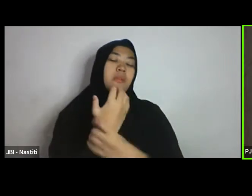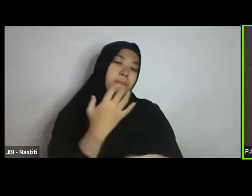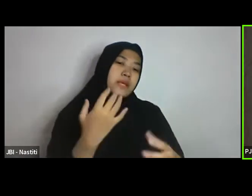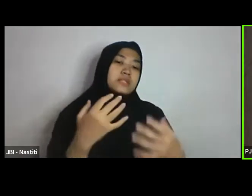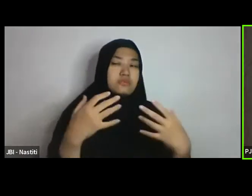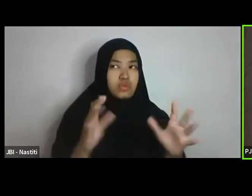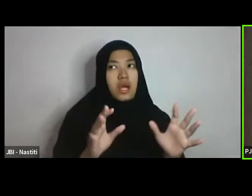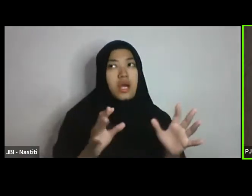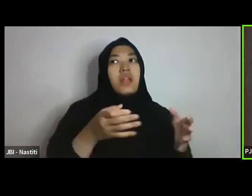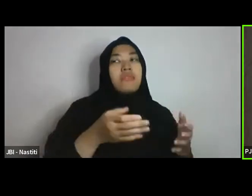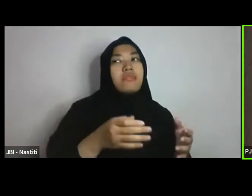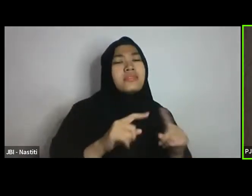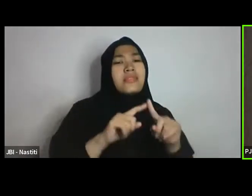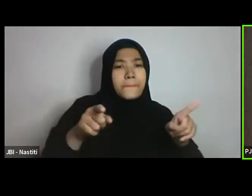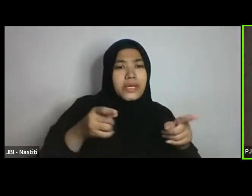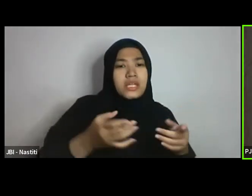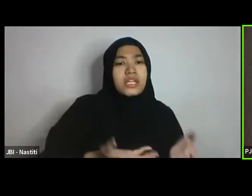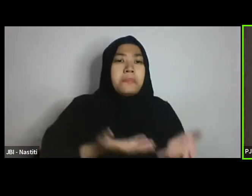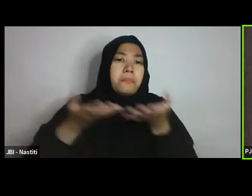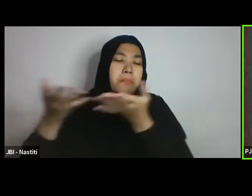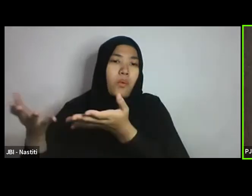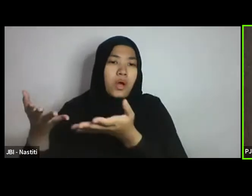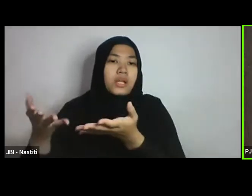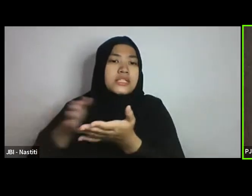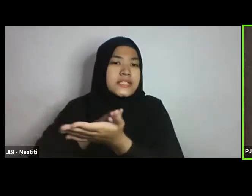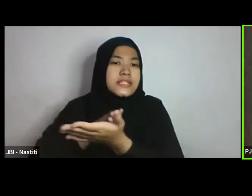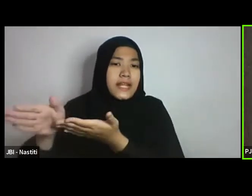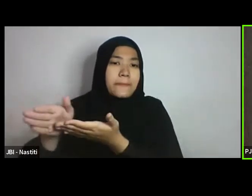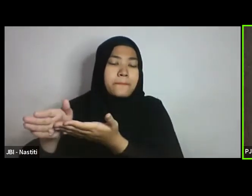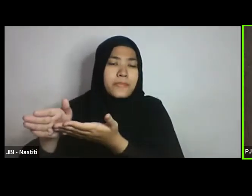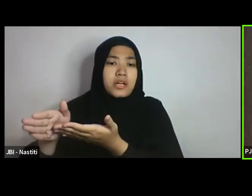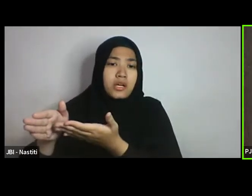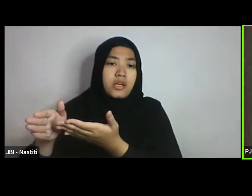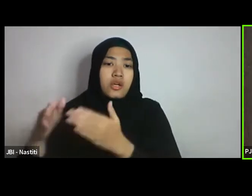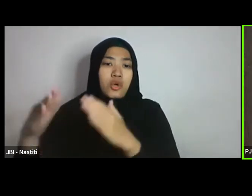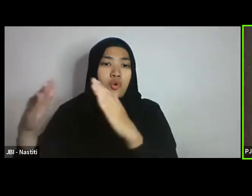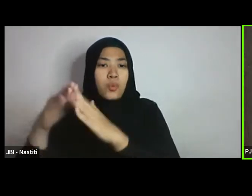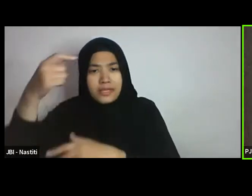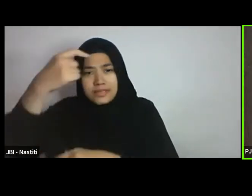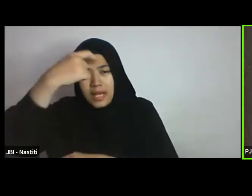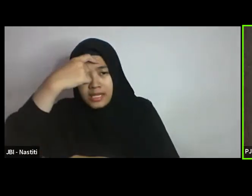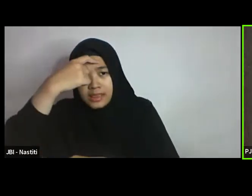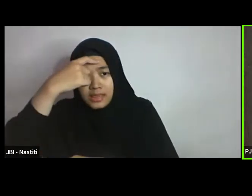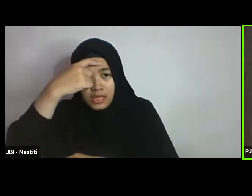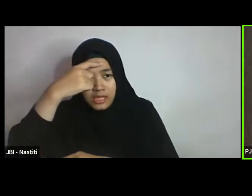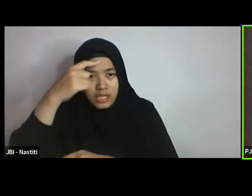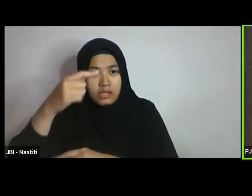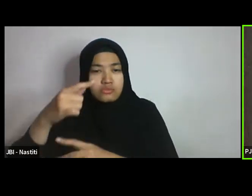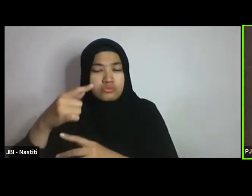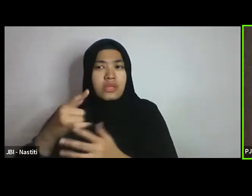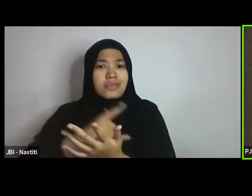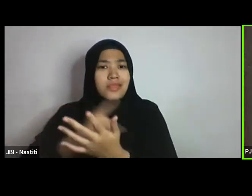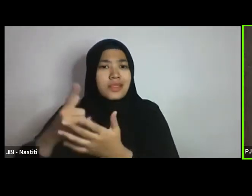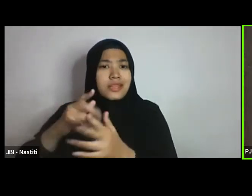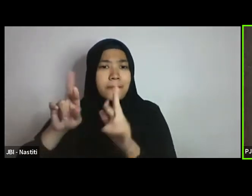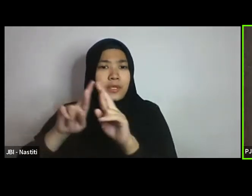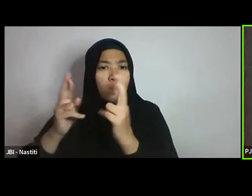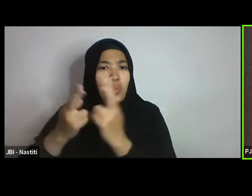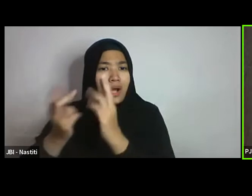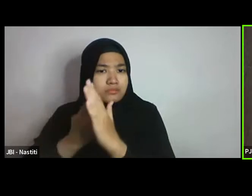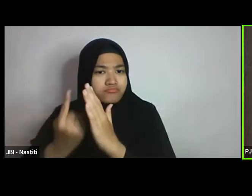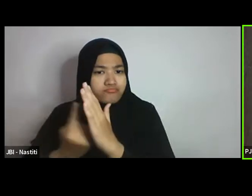sakit dikurung lagi gitu ya, terus udah gitu dibawa ke panti, di panti dikurung lagi bertahun-tahun, itu dari mulut macan ke mulut